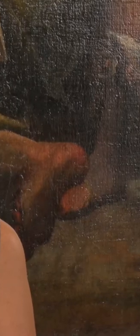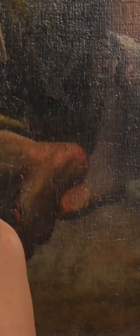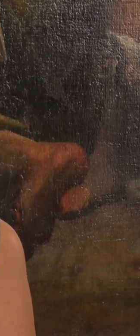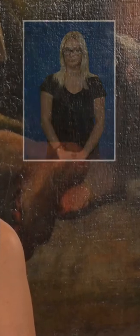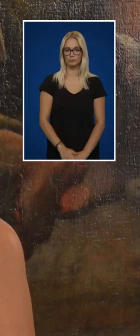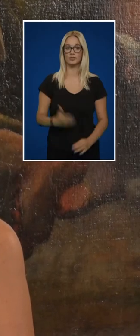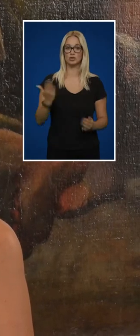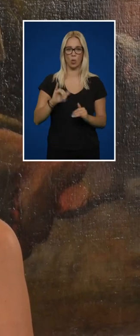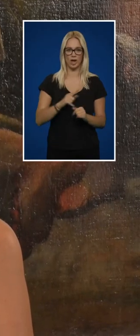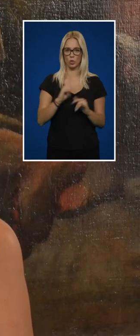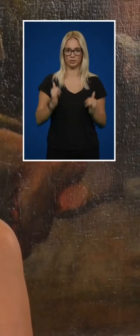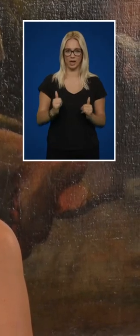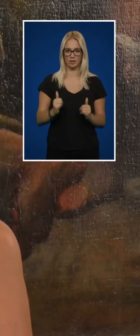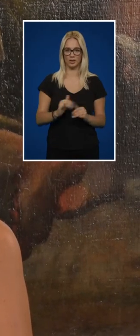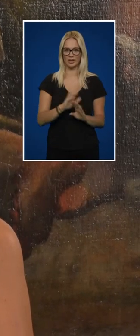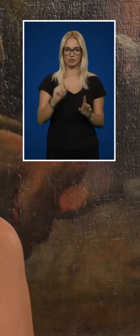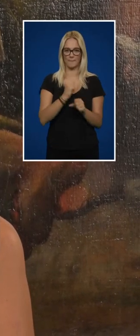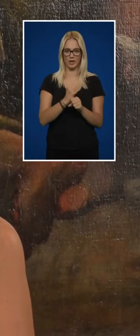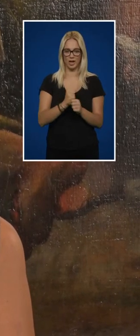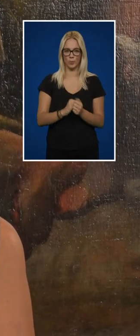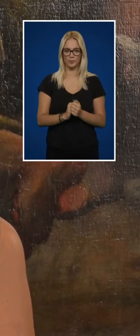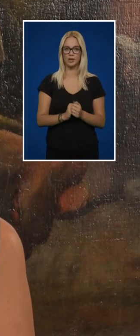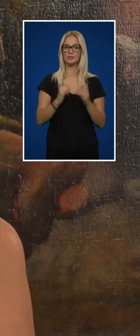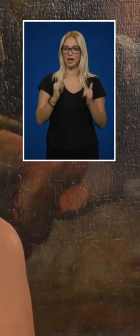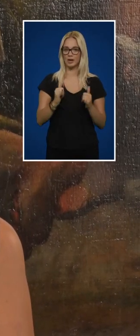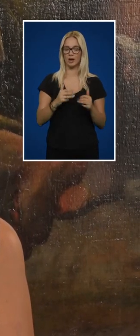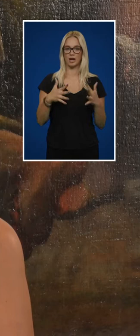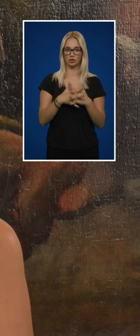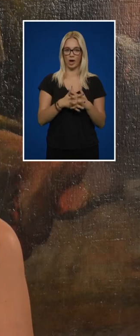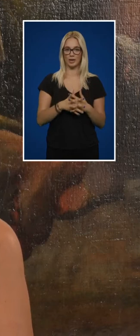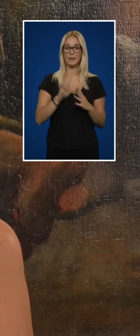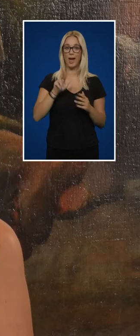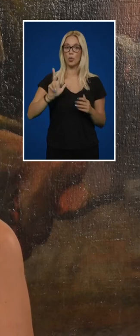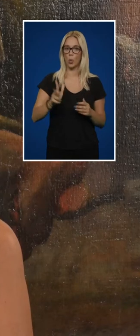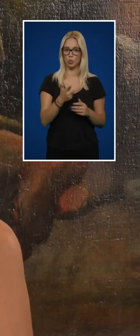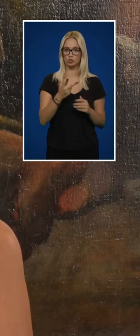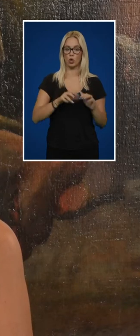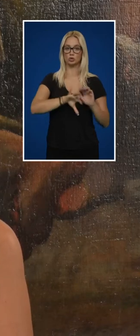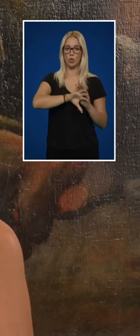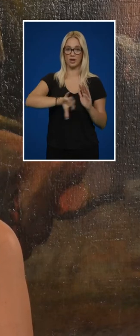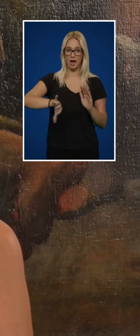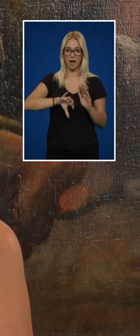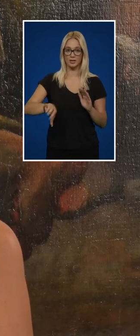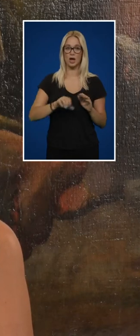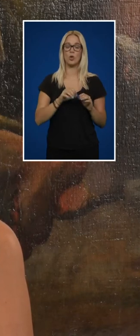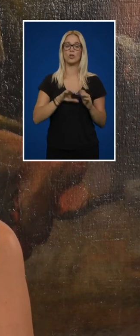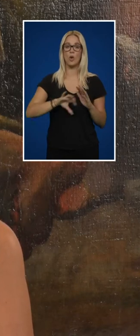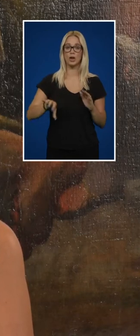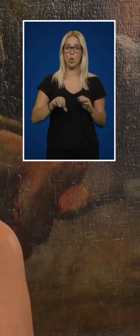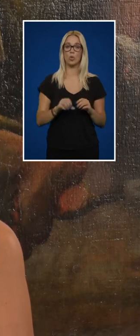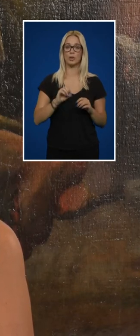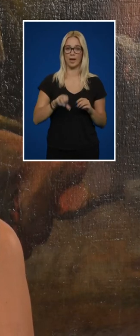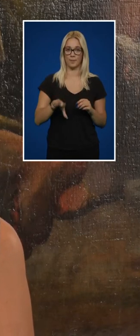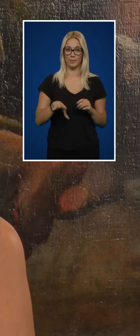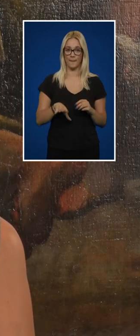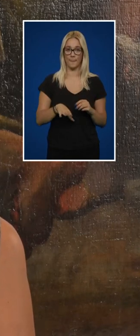spremnike za prikupljanje miješanog komunalnog otpada, a jedan dio je već dobio i smeđe kante za prikupljanje biorazgradivog